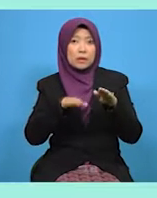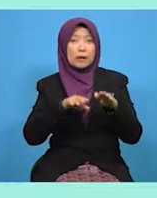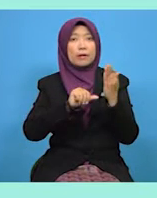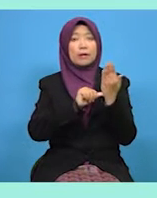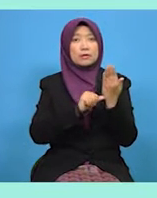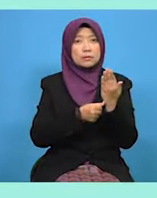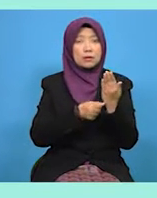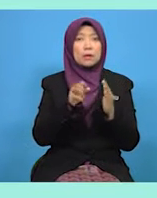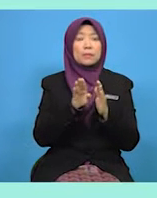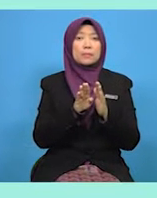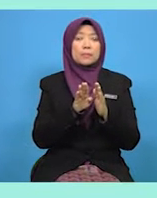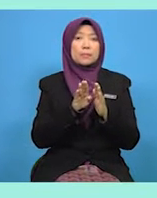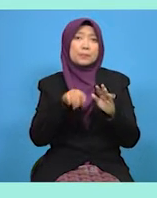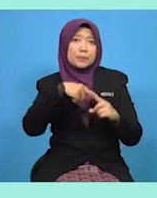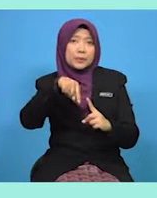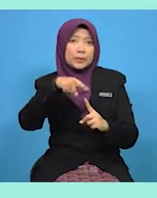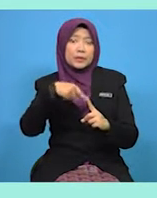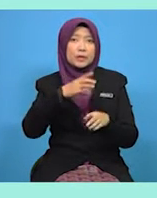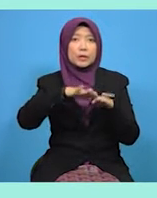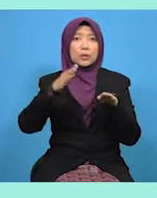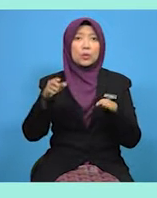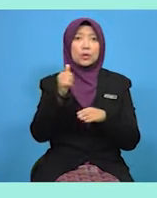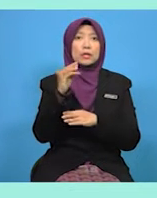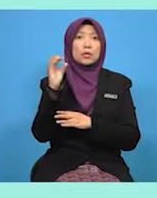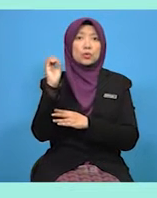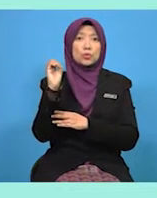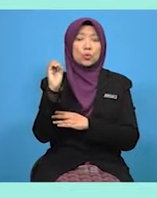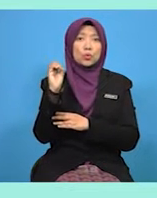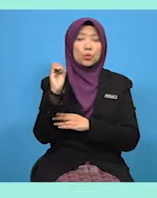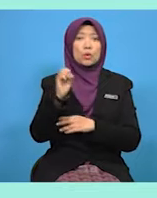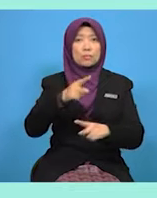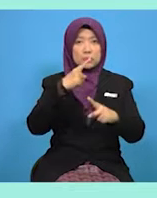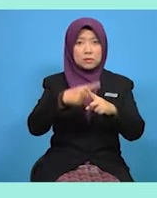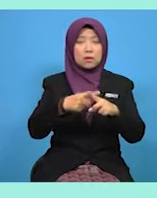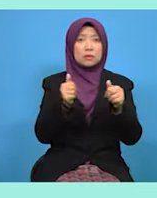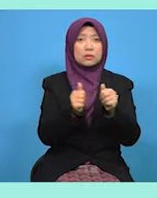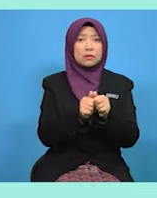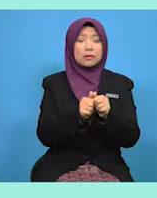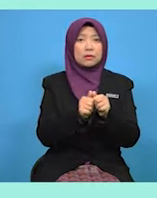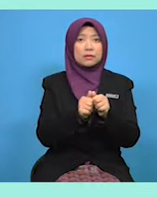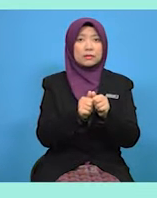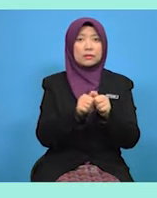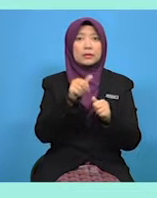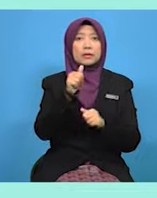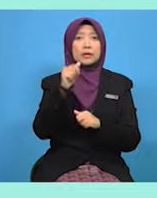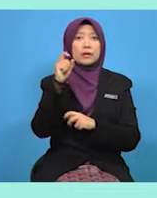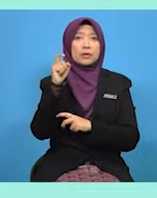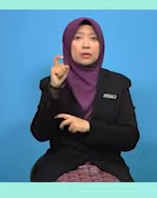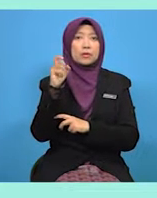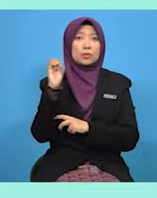Keseimbangan asal berlaku apabila kelok AD kosong bersilang dengan kelok AS